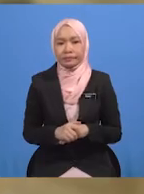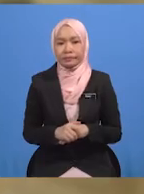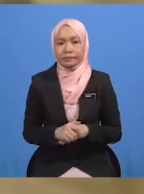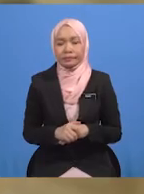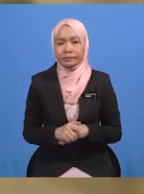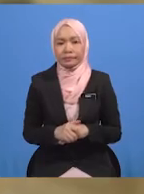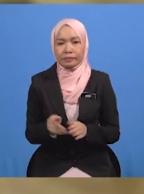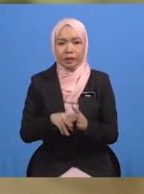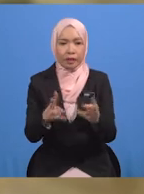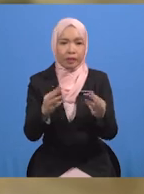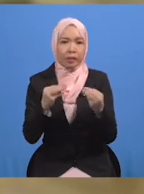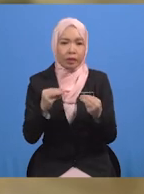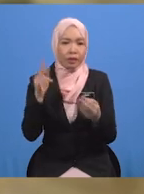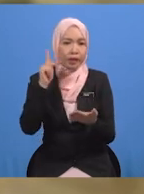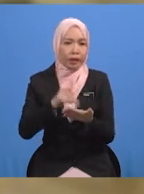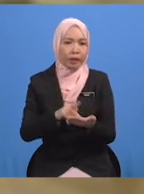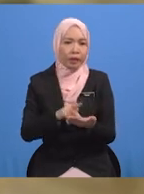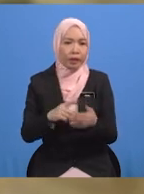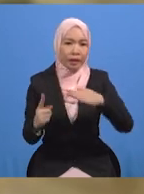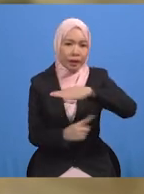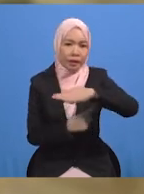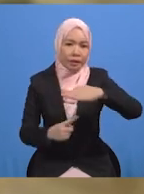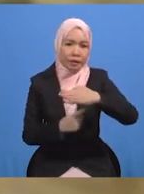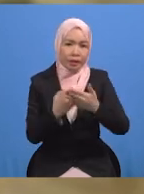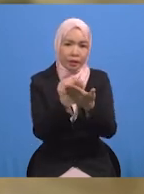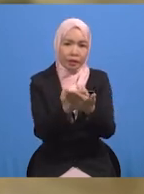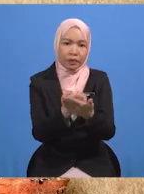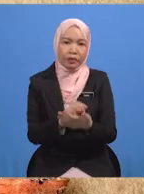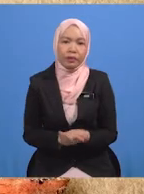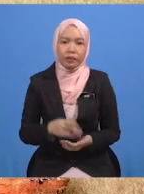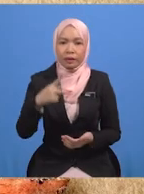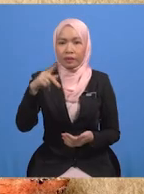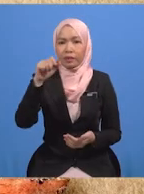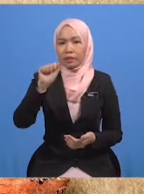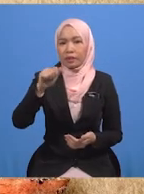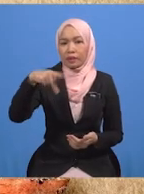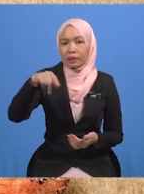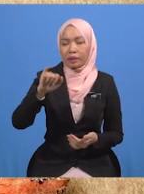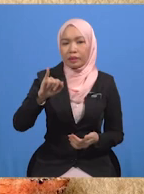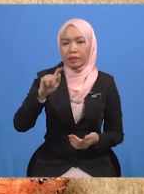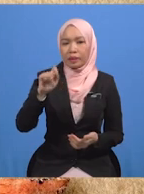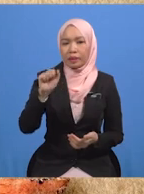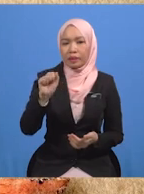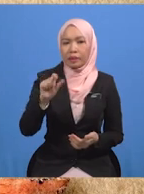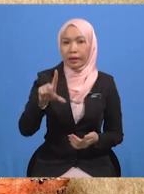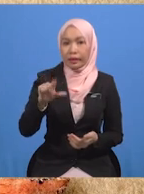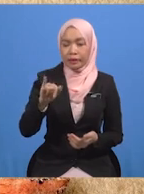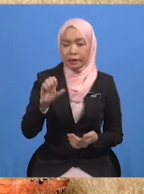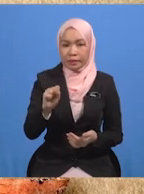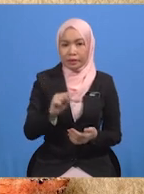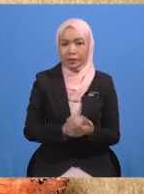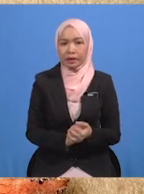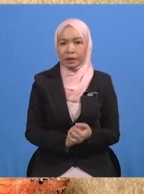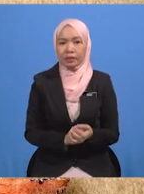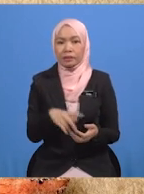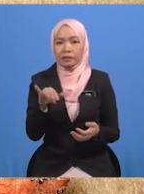Keinginan memperkenalkan dasar ekonomi kapitalis juga merupakan faktor perluasan kuasa